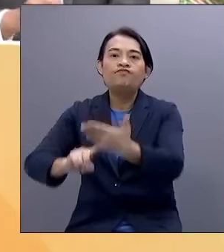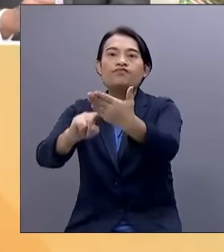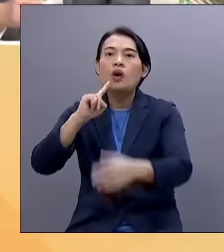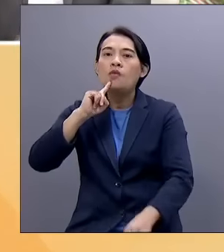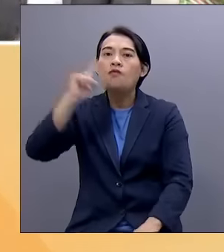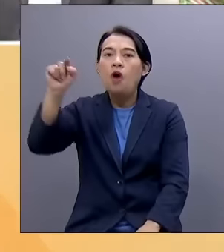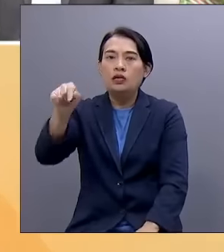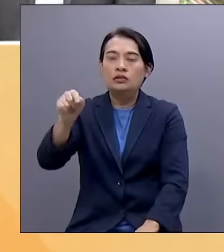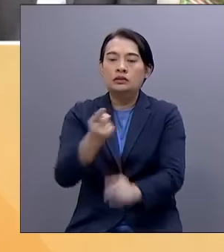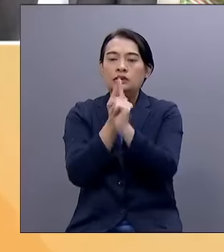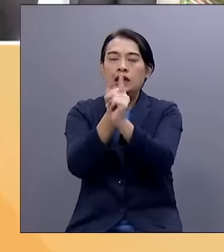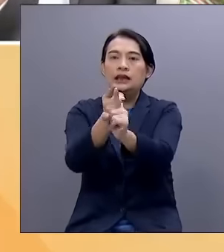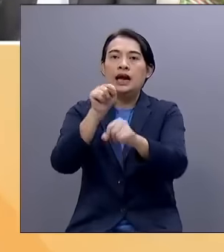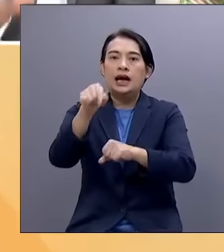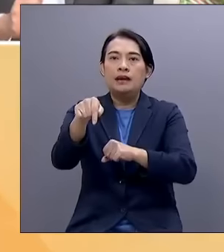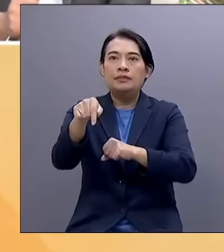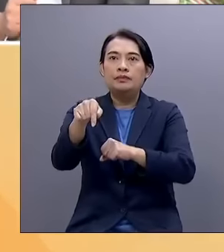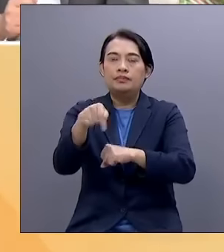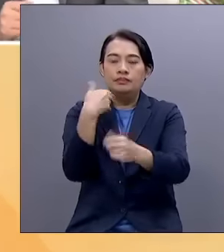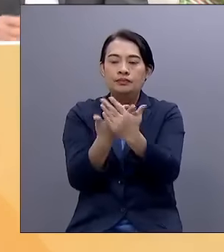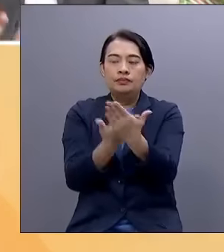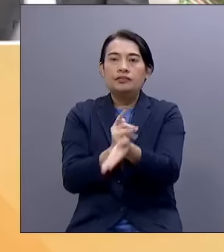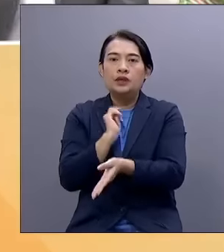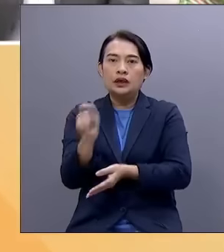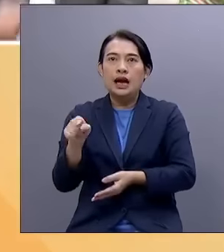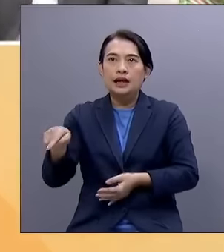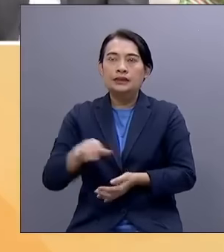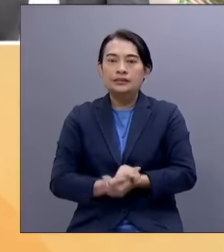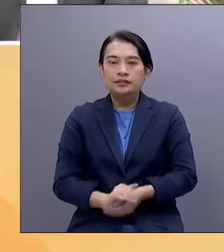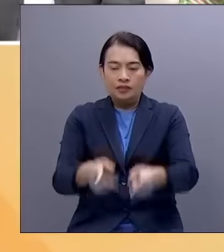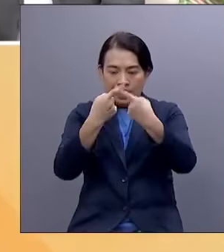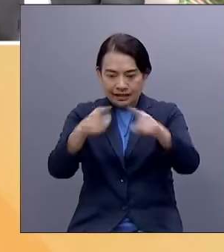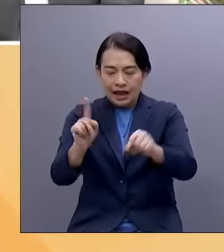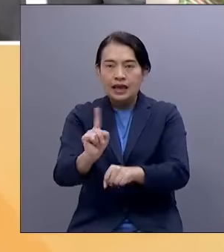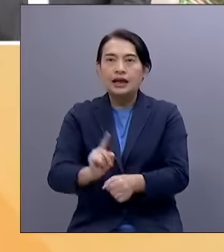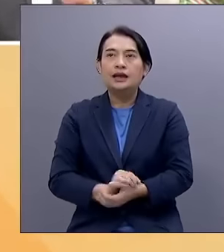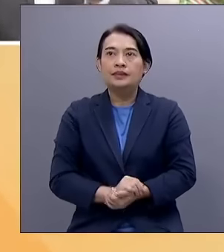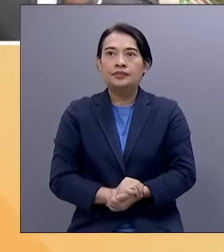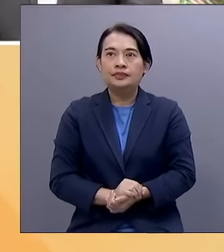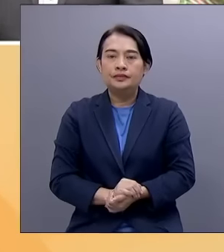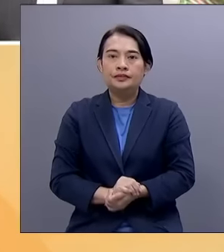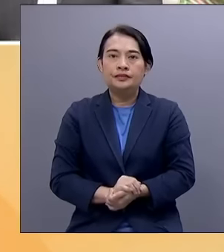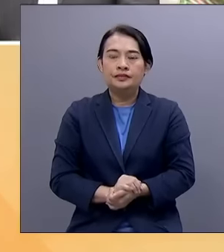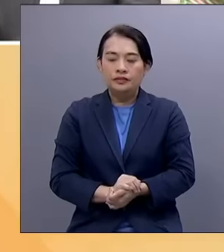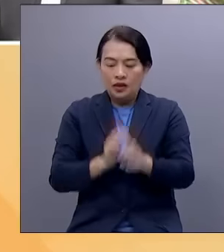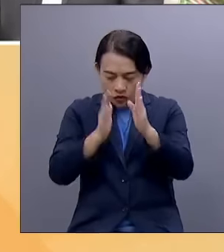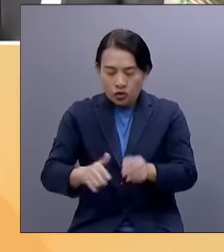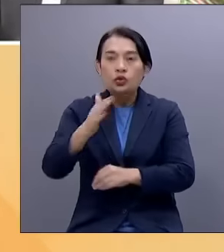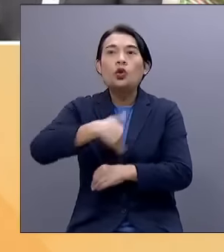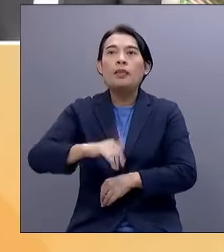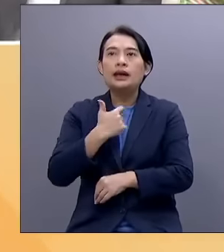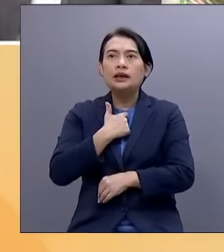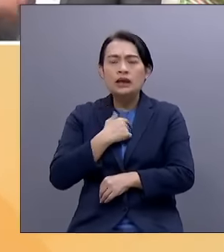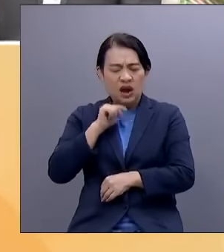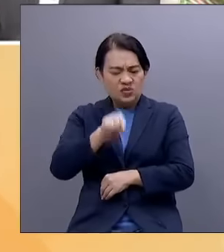ปฏิบัติตามสัญญาก็คือมีหน้าที่ต้องชำระเงินให้อ่าแต่แต่อย่างงี้ครับพอพูดอย่างงี้หลายคนบอกอ้าวอย่างงั้นฉันก็สั่ง